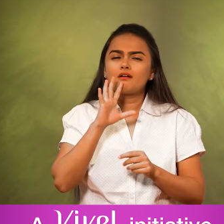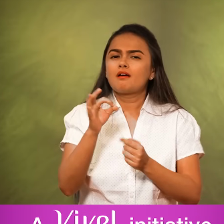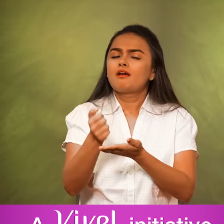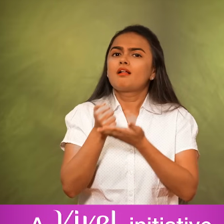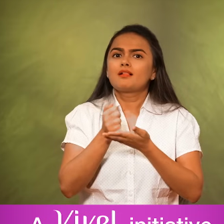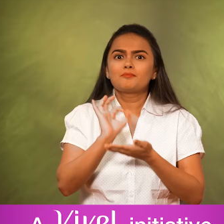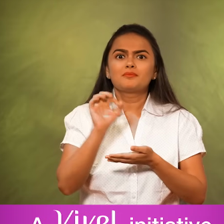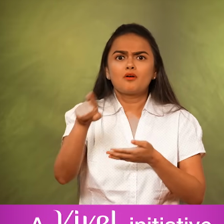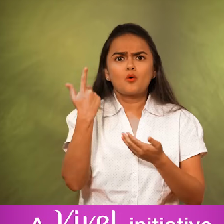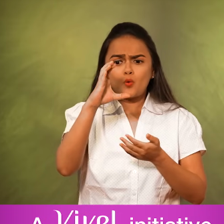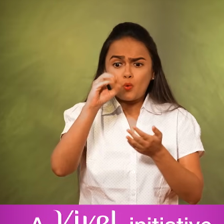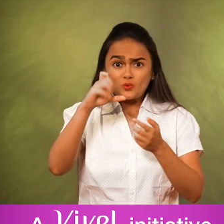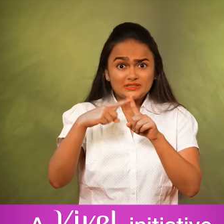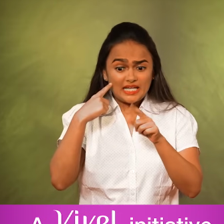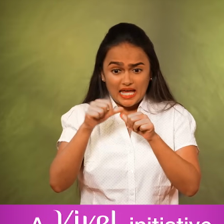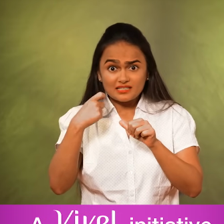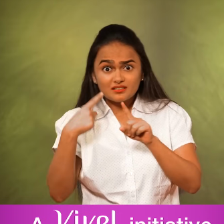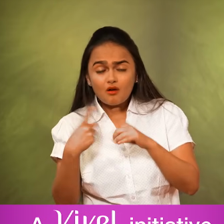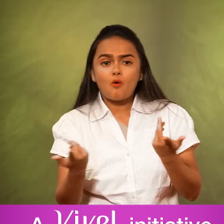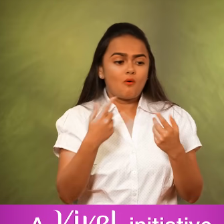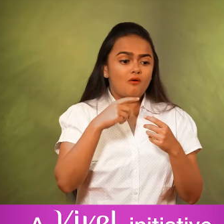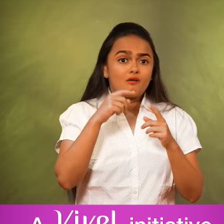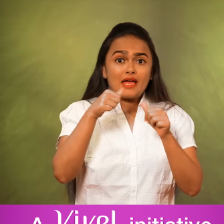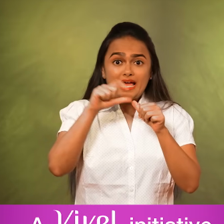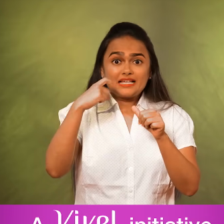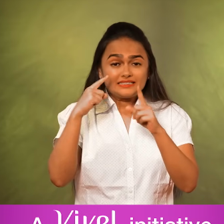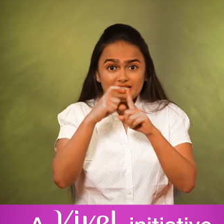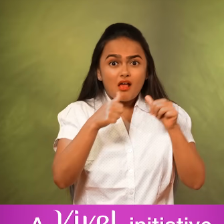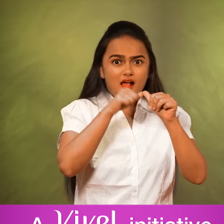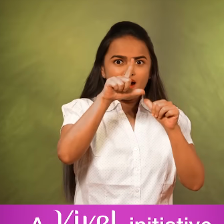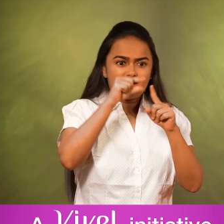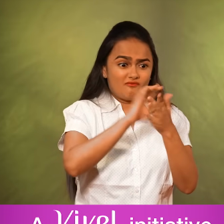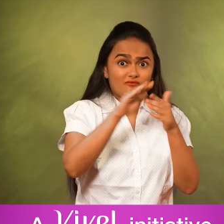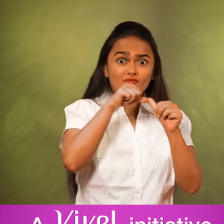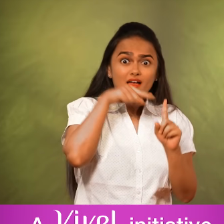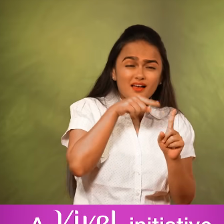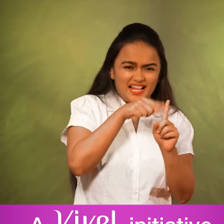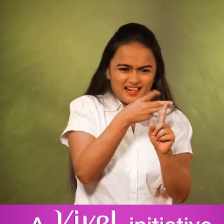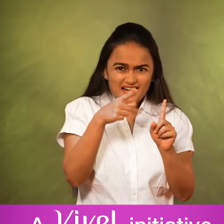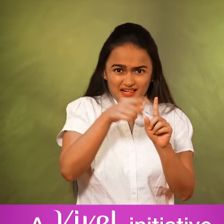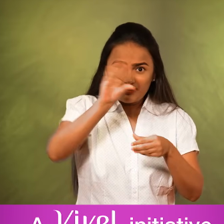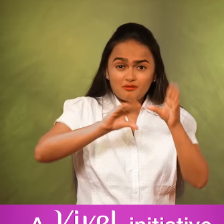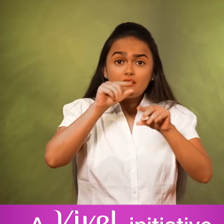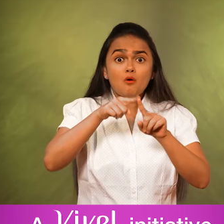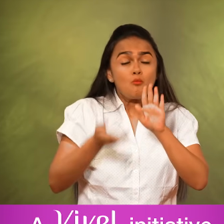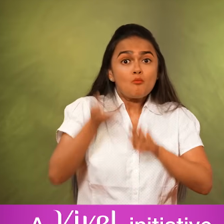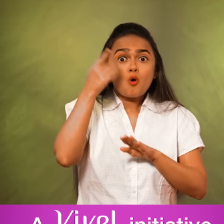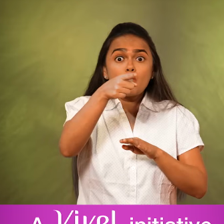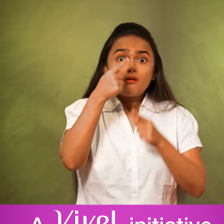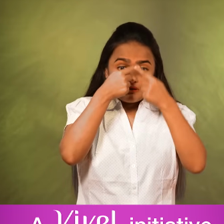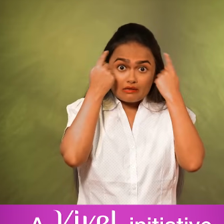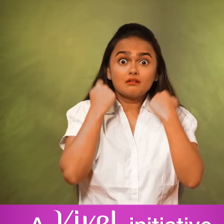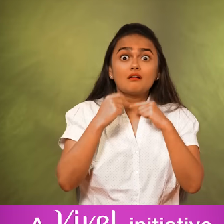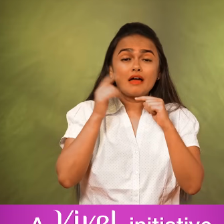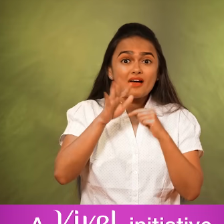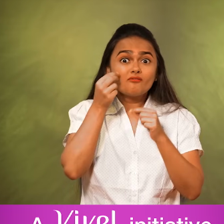हैज रियली हेल्प। इंग्रेडिएंट्स लाइक कोजिक एसिड, अल्फा अब्यूटीन, these really help when you have pigmentation or like